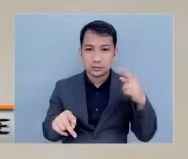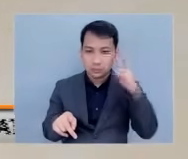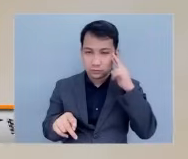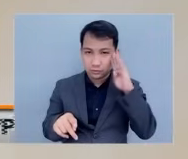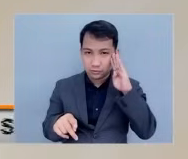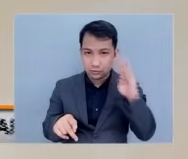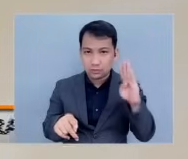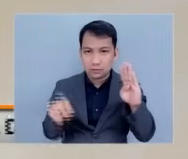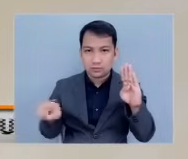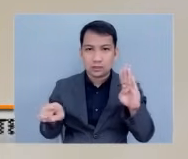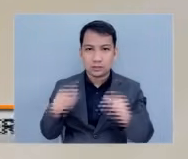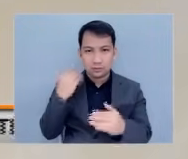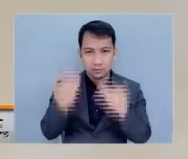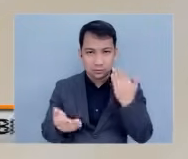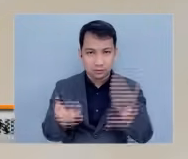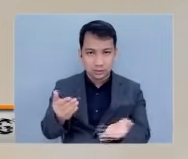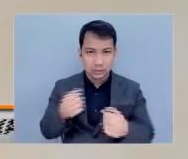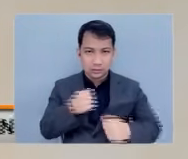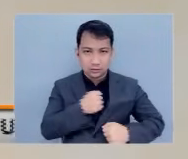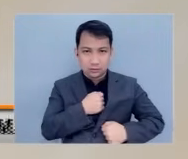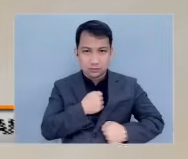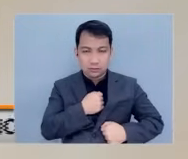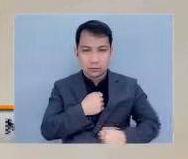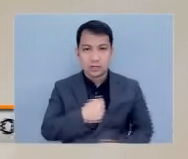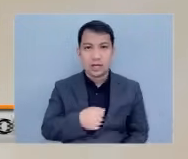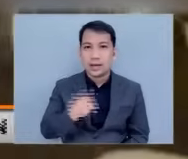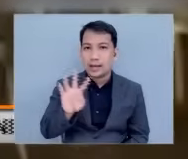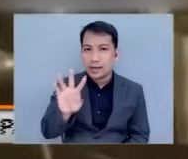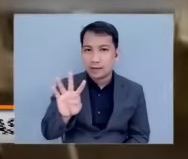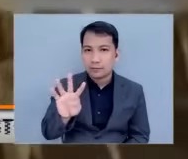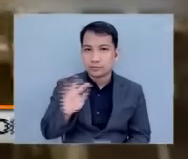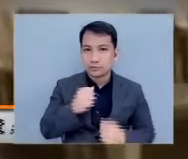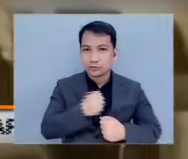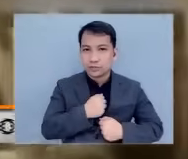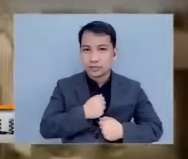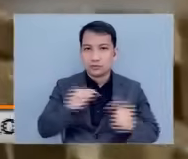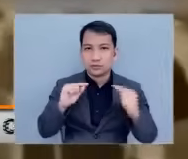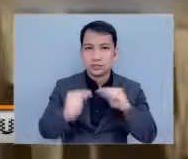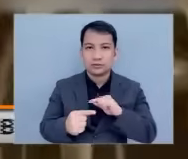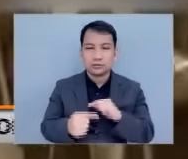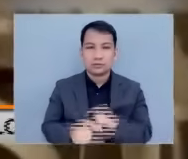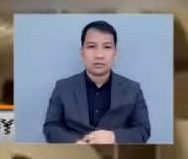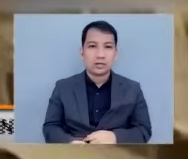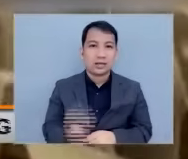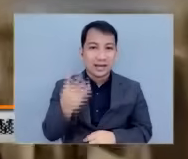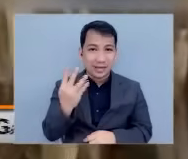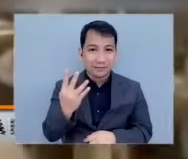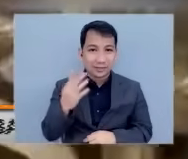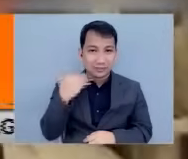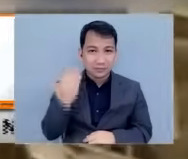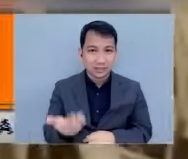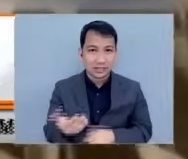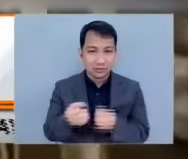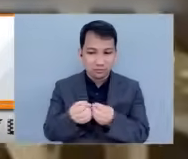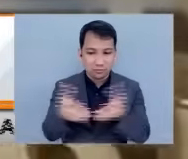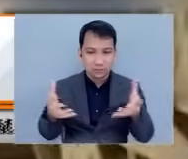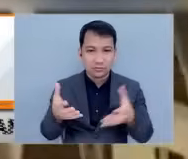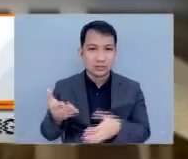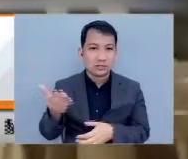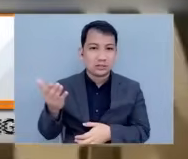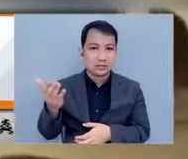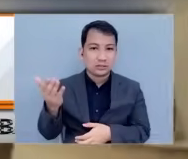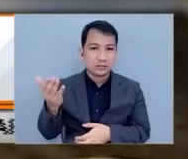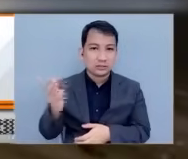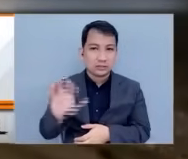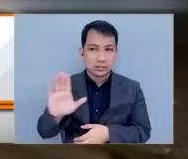nasawing sundalo, 4 pang tropa ang sugatan. 4 ang patay sa pambubomba ng Daula Islamia Maute Group sa isang simbahan sa